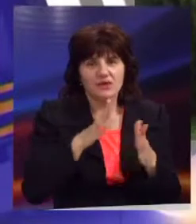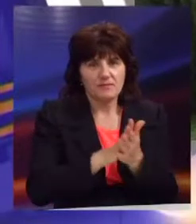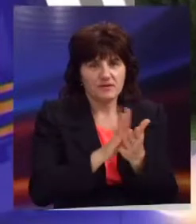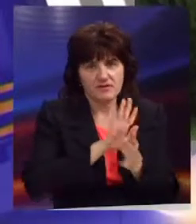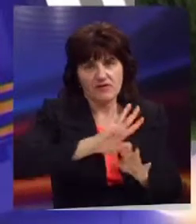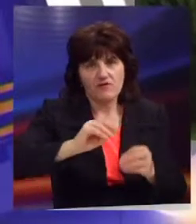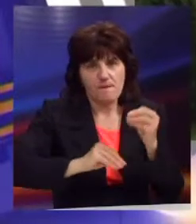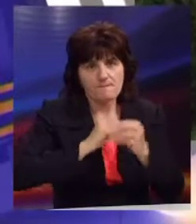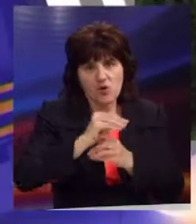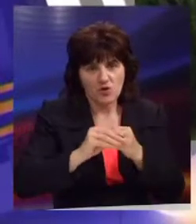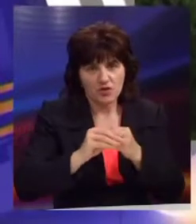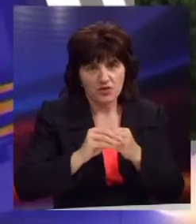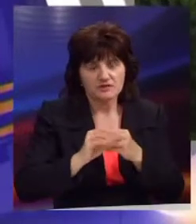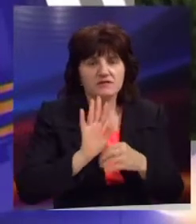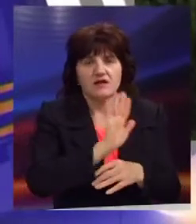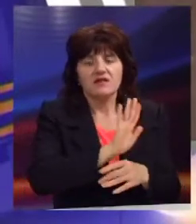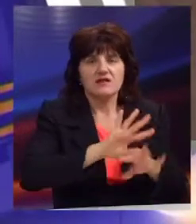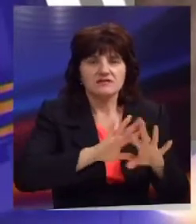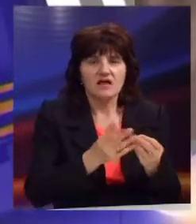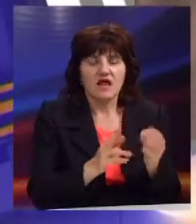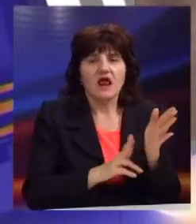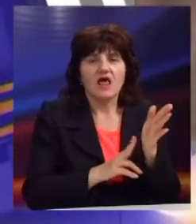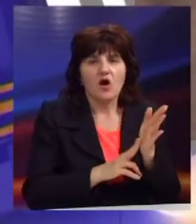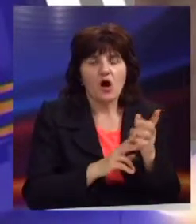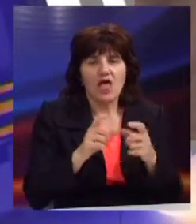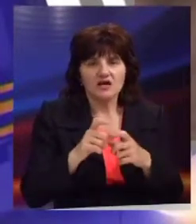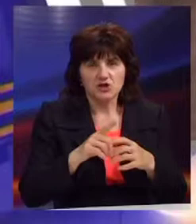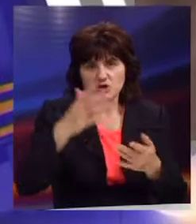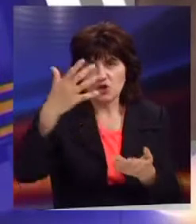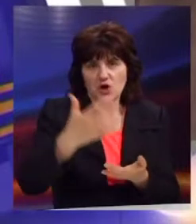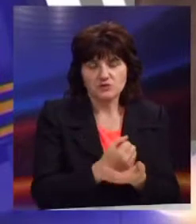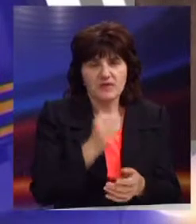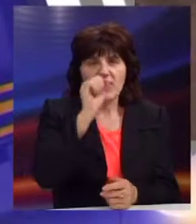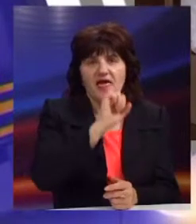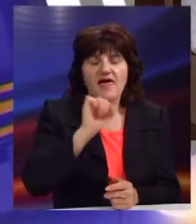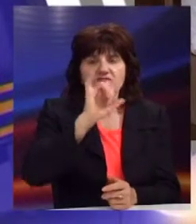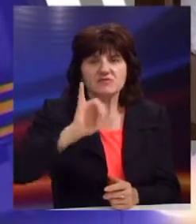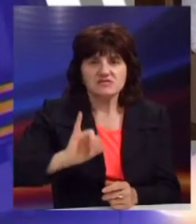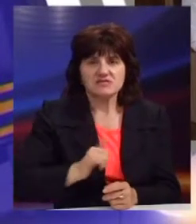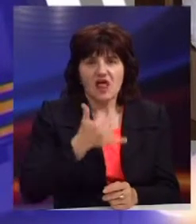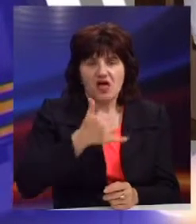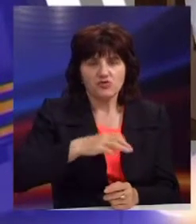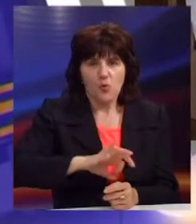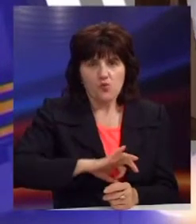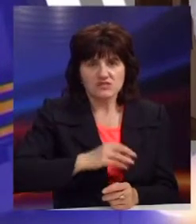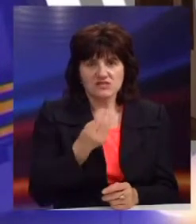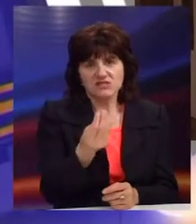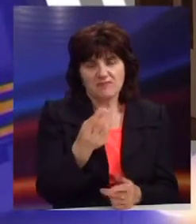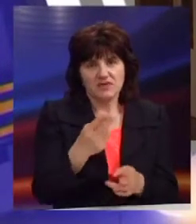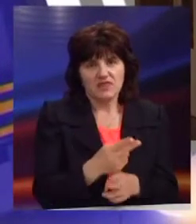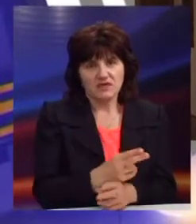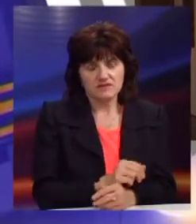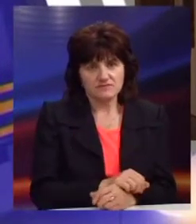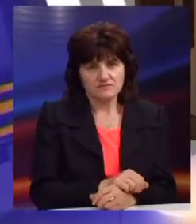krugu porodice. Nenad je zajedno sa Nikolom Stojićem posle 6 godina osvojio evropsko zlato za Srbiju.